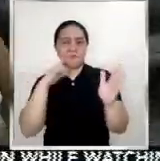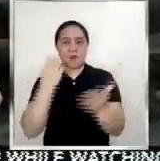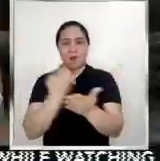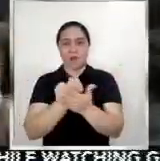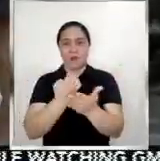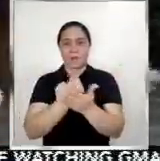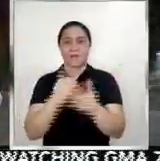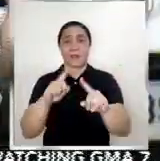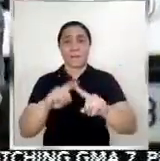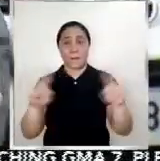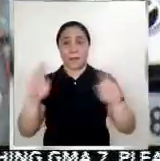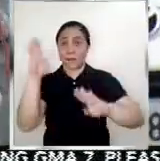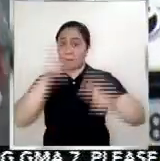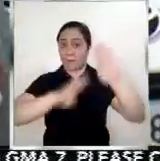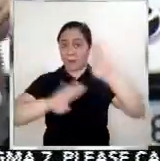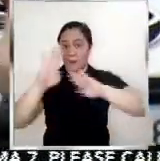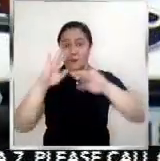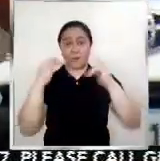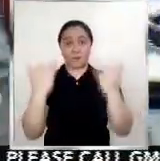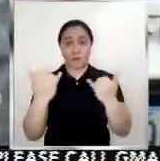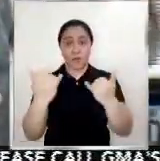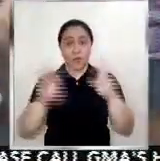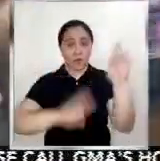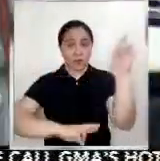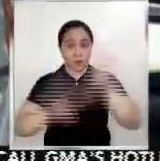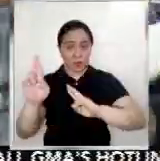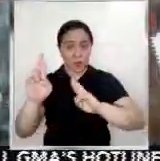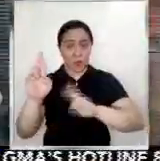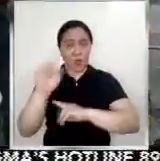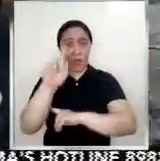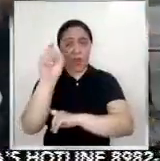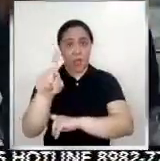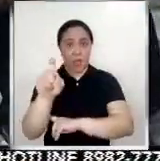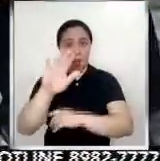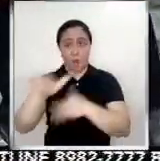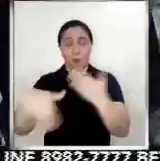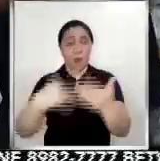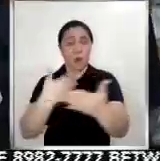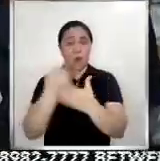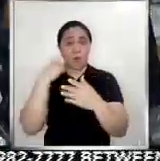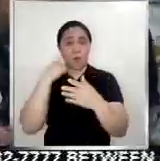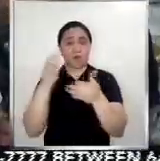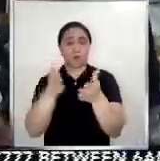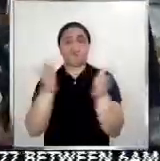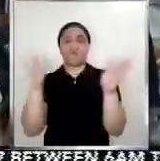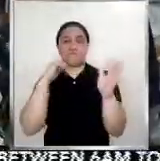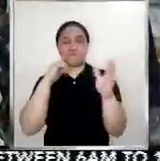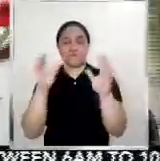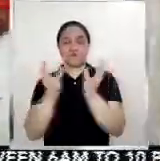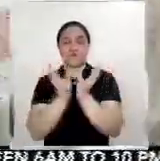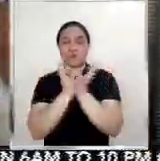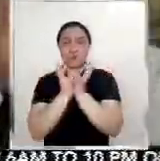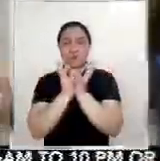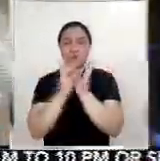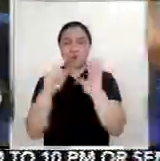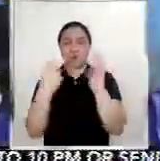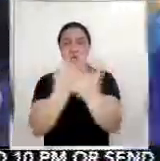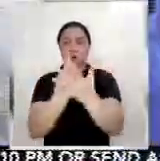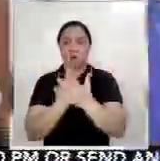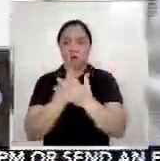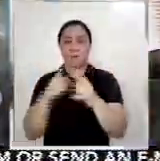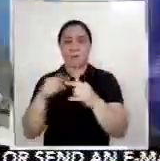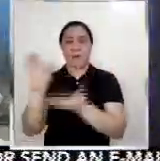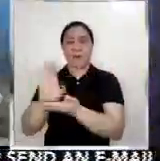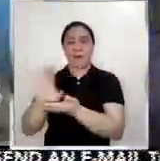handa na nga ba para sa mas maluwag na community quarantine ng Metro Manila? Sabi ng Philippine College of Physicians, depende ito sa